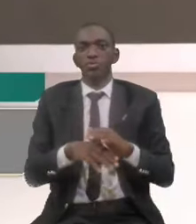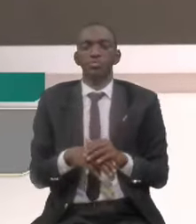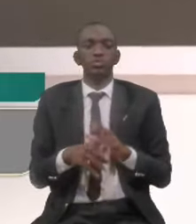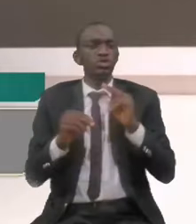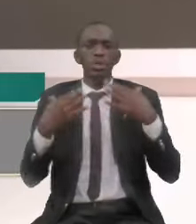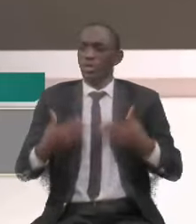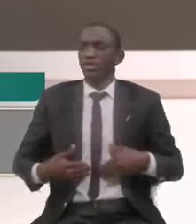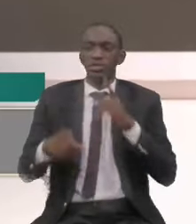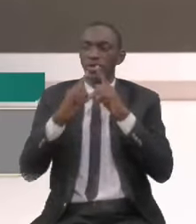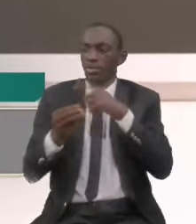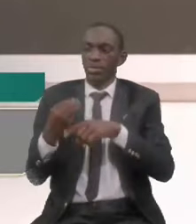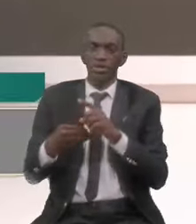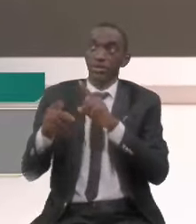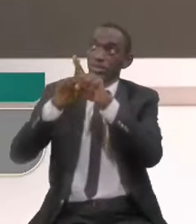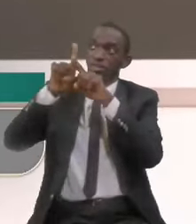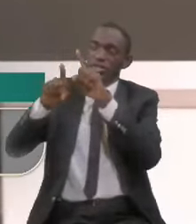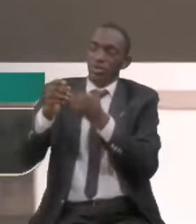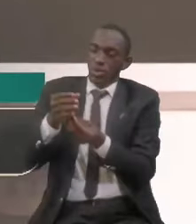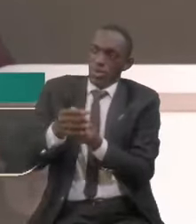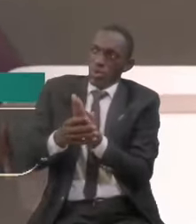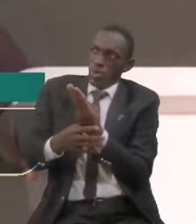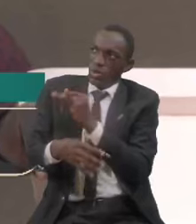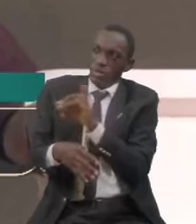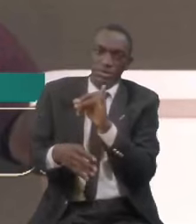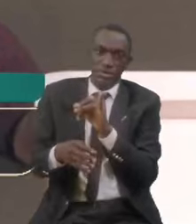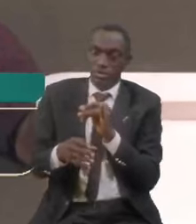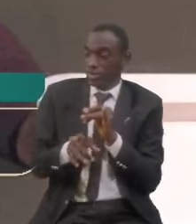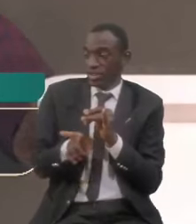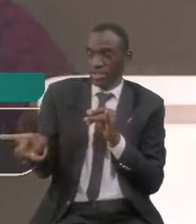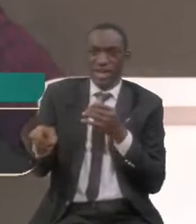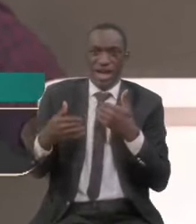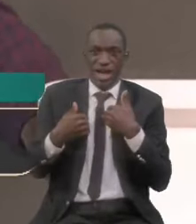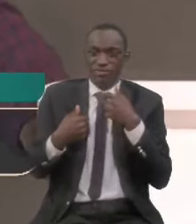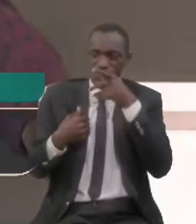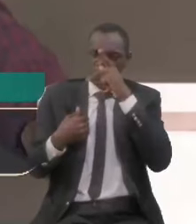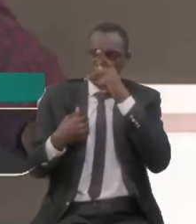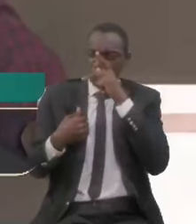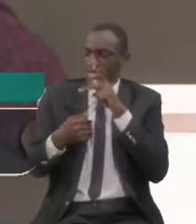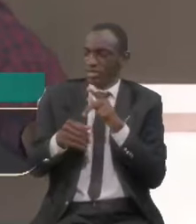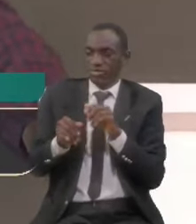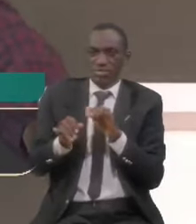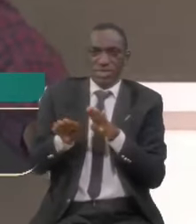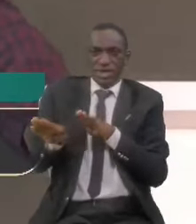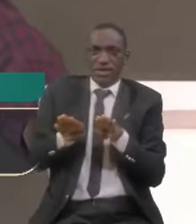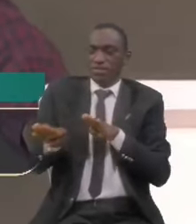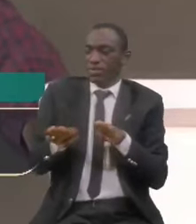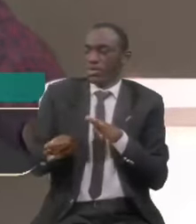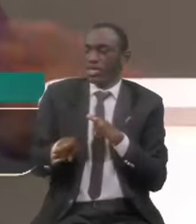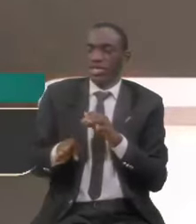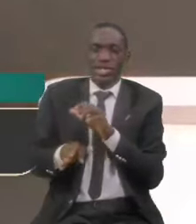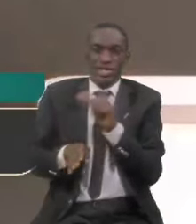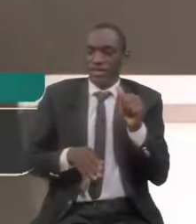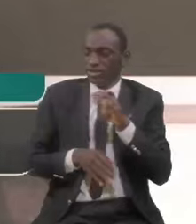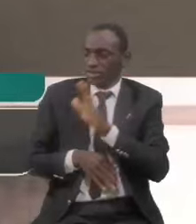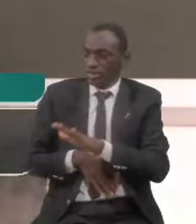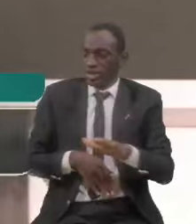Si tu as la vie enfantine, des attitudes enfantines, des